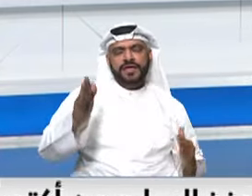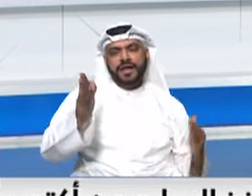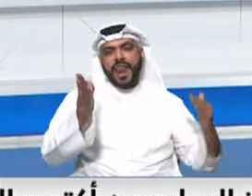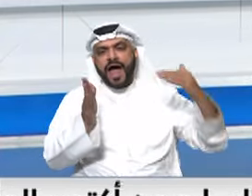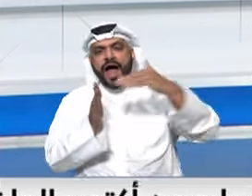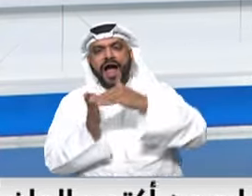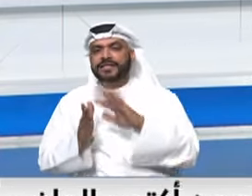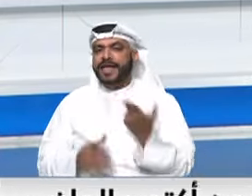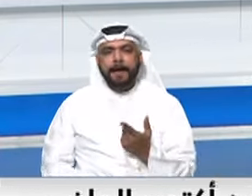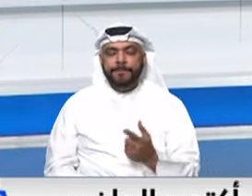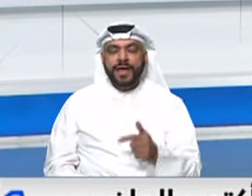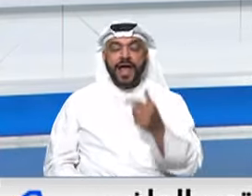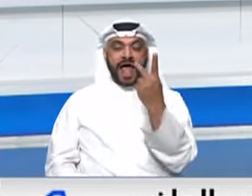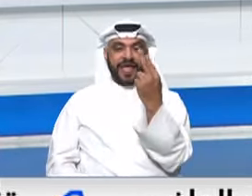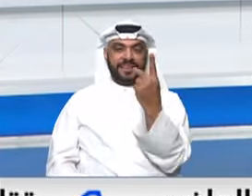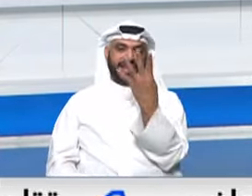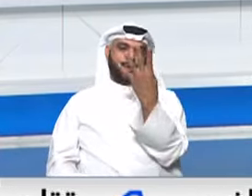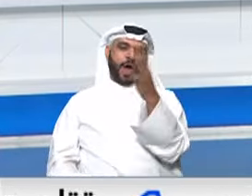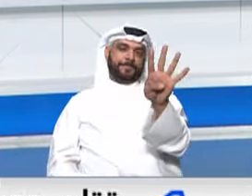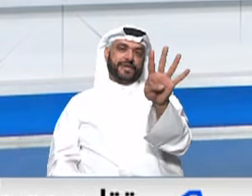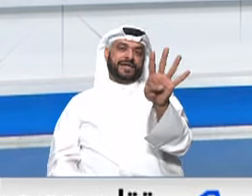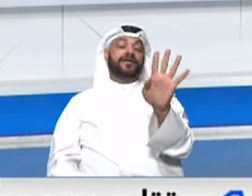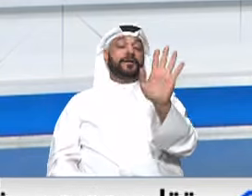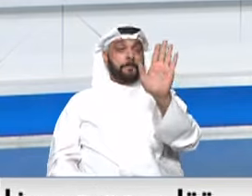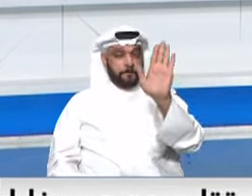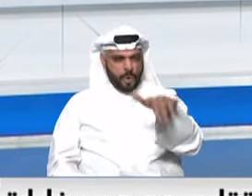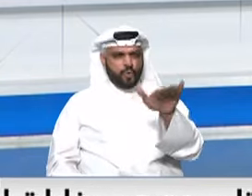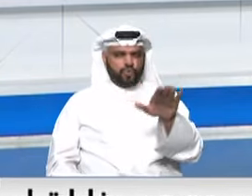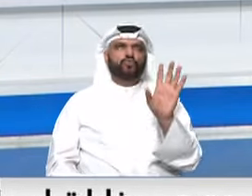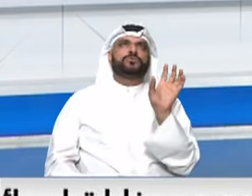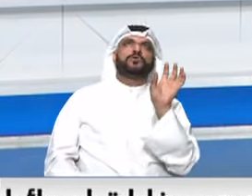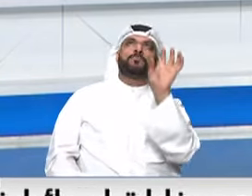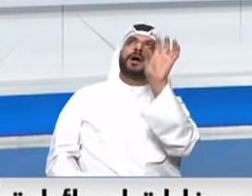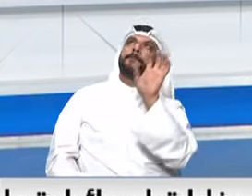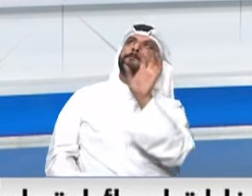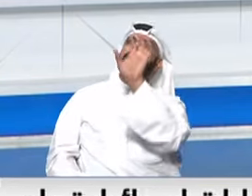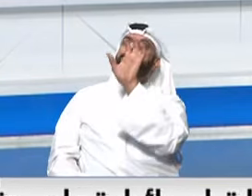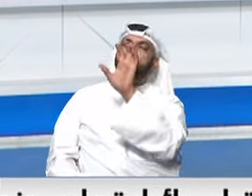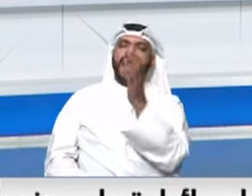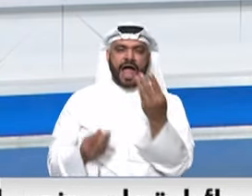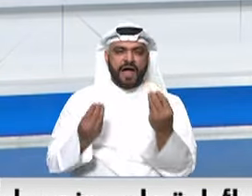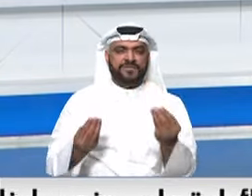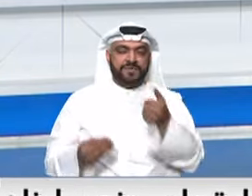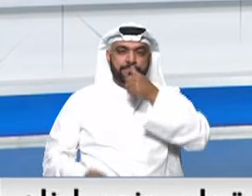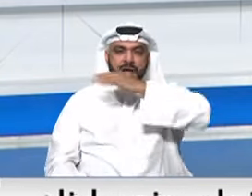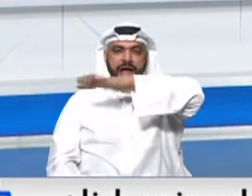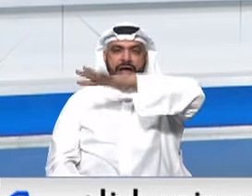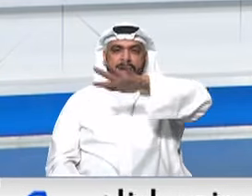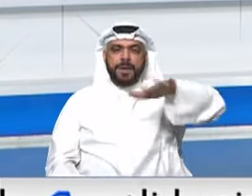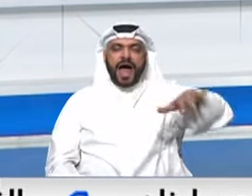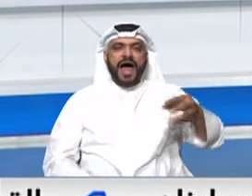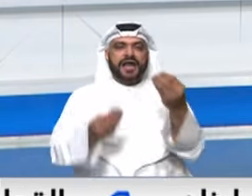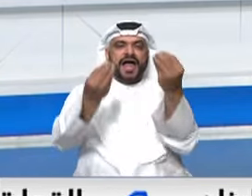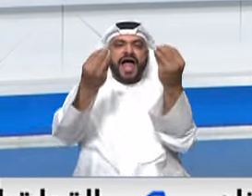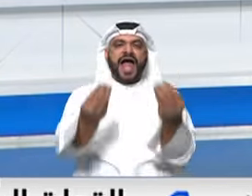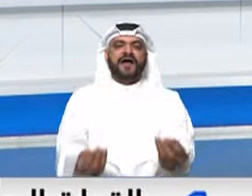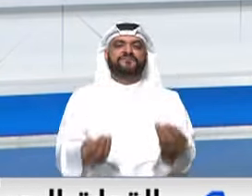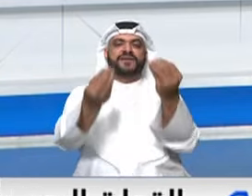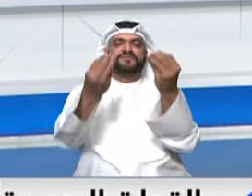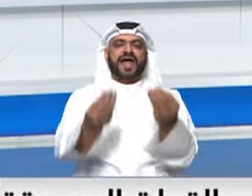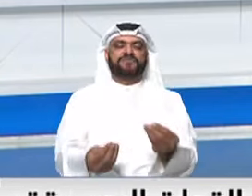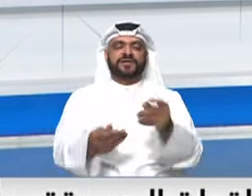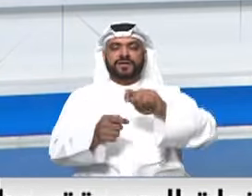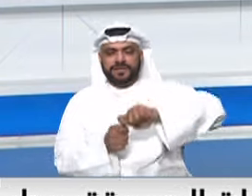36 إلى 42 درجة مئوية في أغلب المناطق، مع عبور السحب المتفرقة على مناطق دون غيرها، والبحر راح يكون أيضا خفيف إلى معتدل يعلو